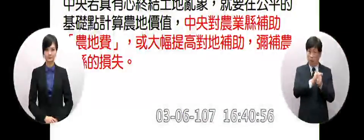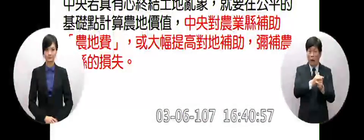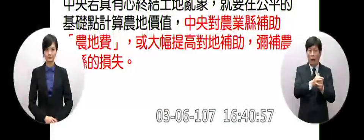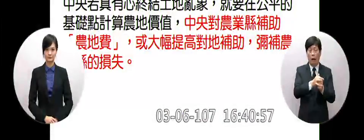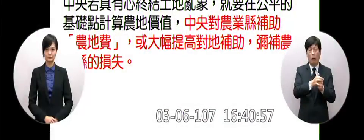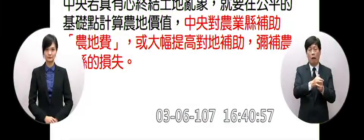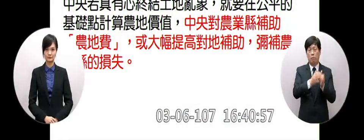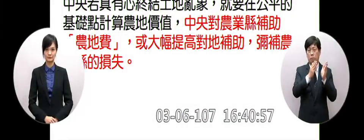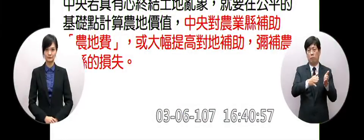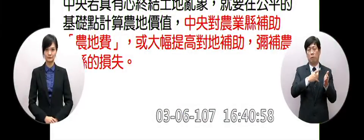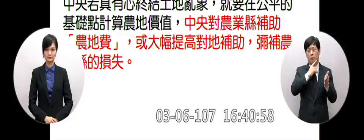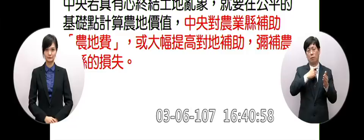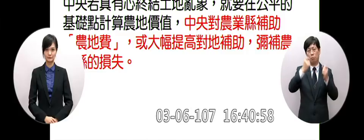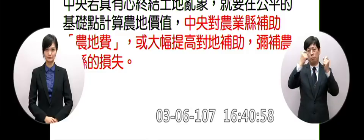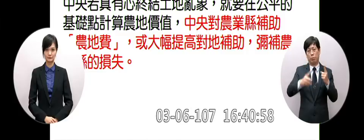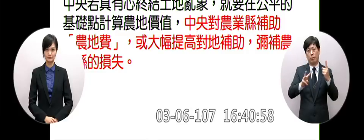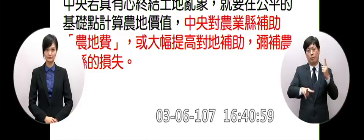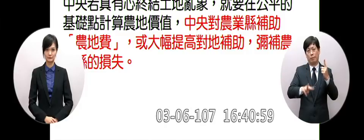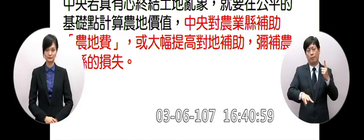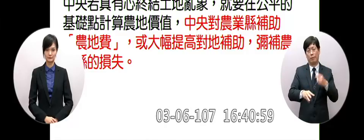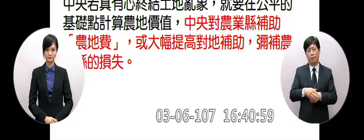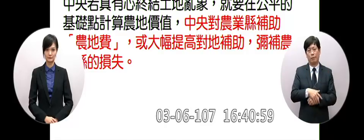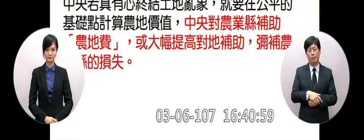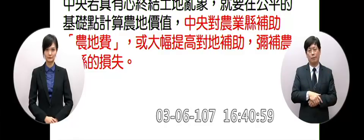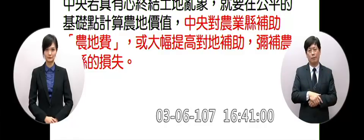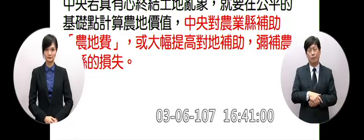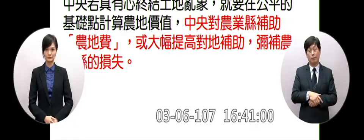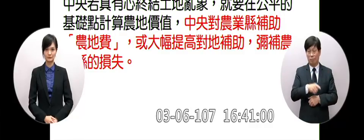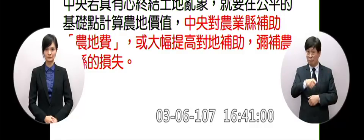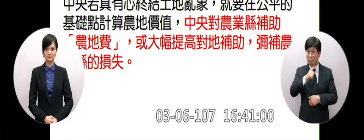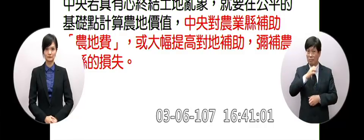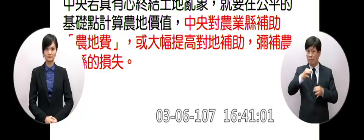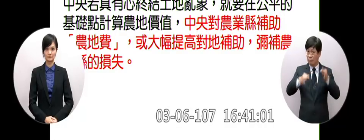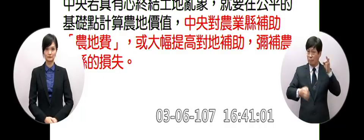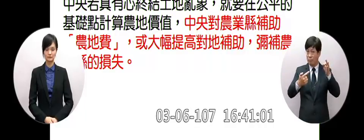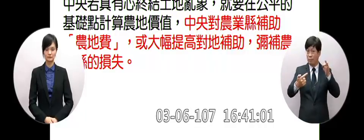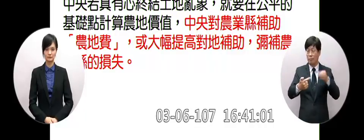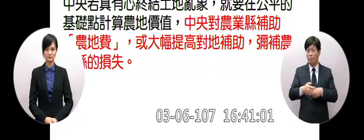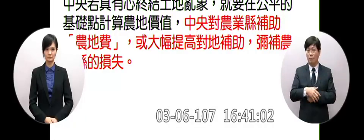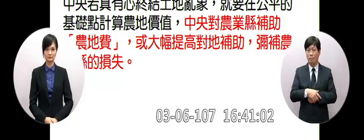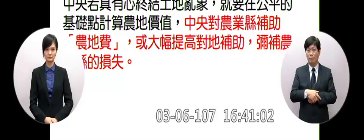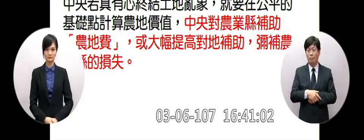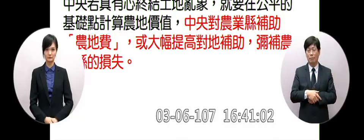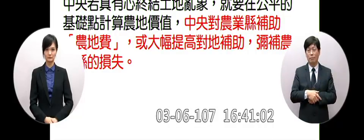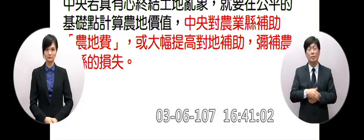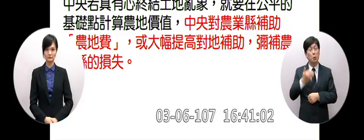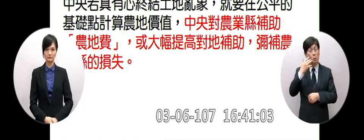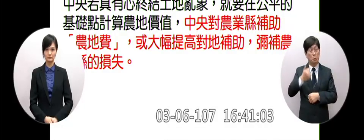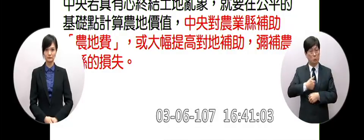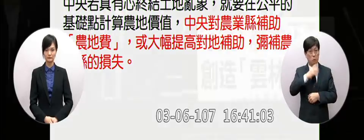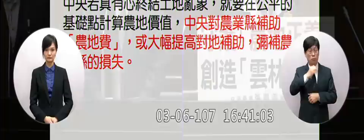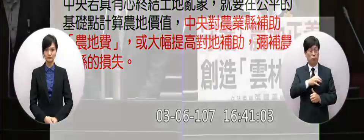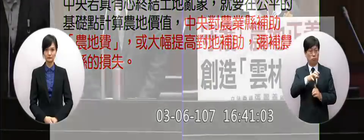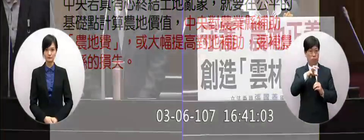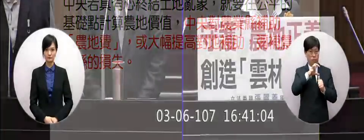地以后啊，剩无3,000块啦，哦，所以这个价格差真济啊。所以若要限制做农地农